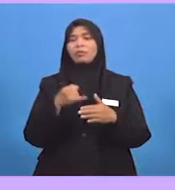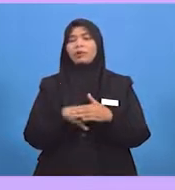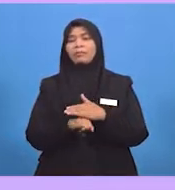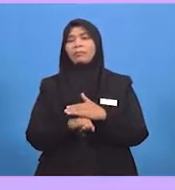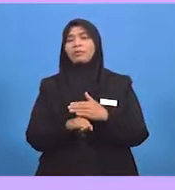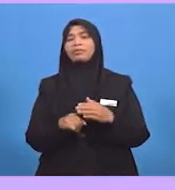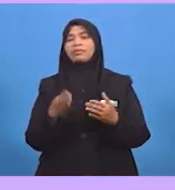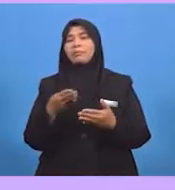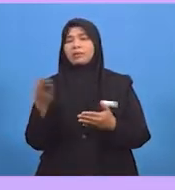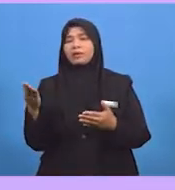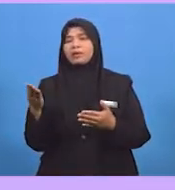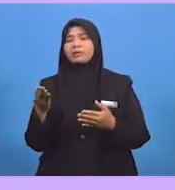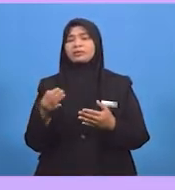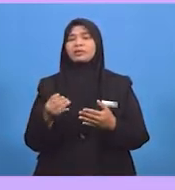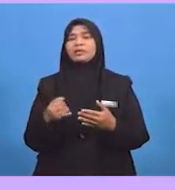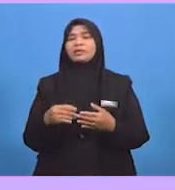dari luar negara.